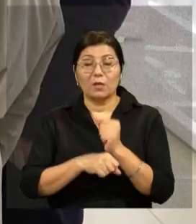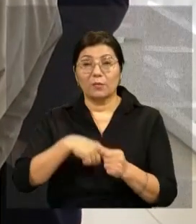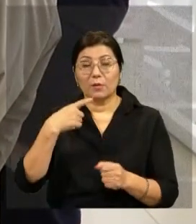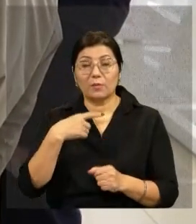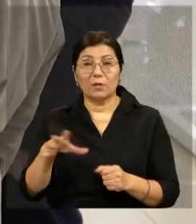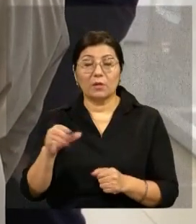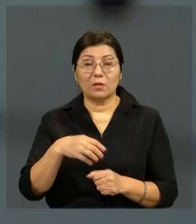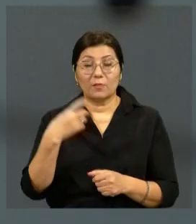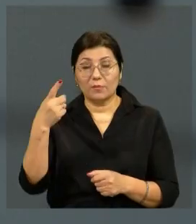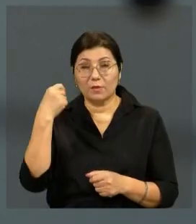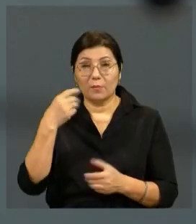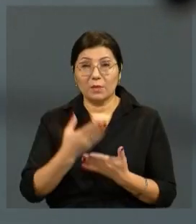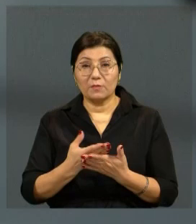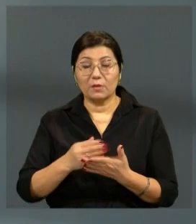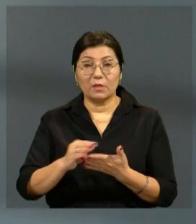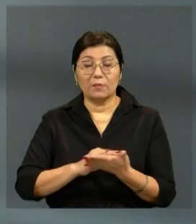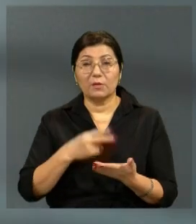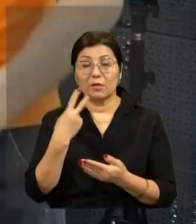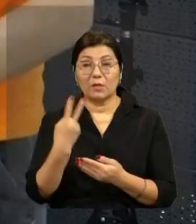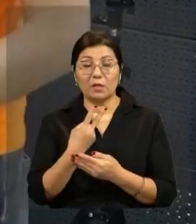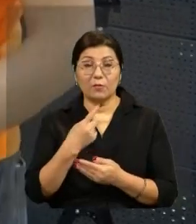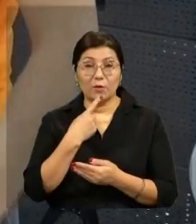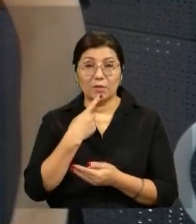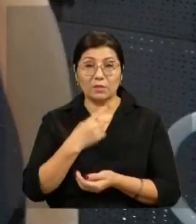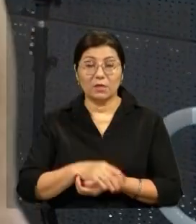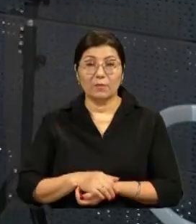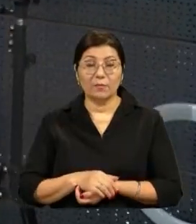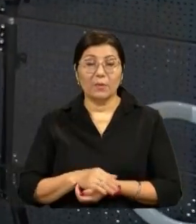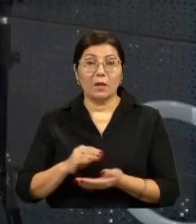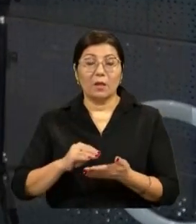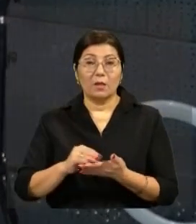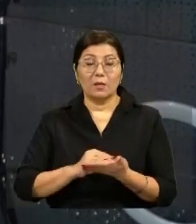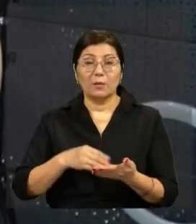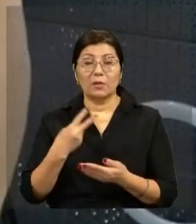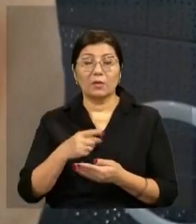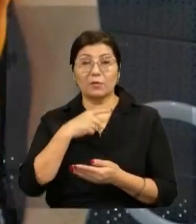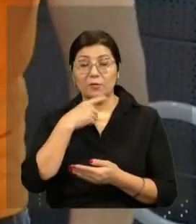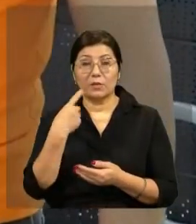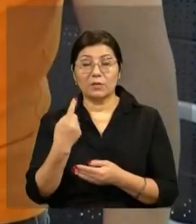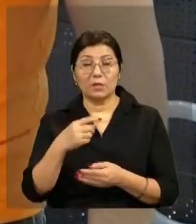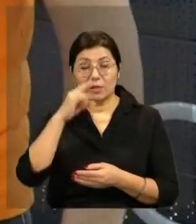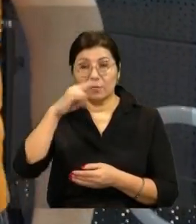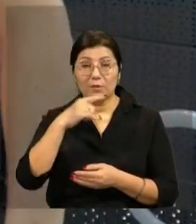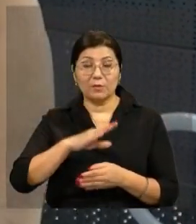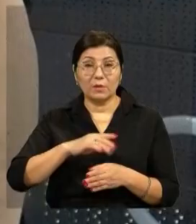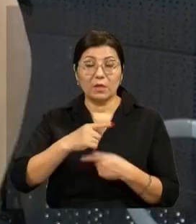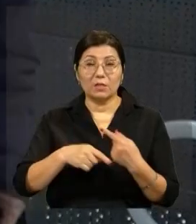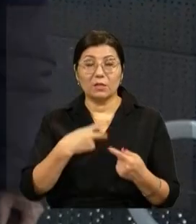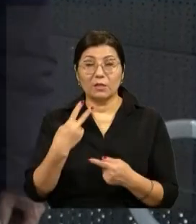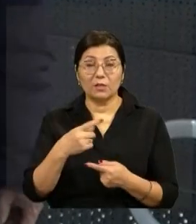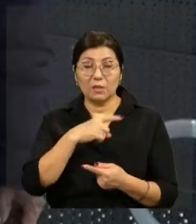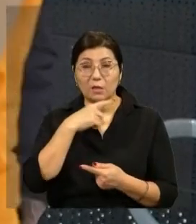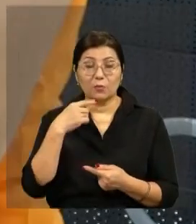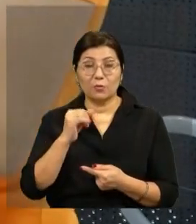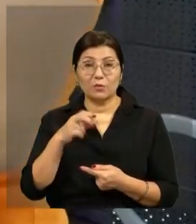вся информация о товаре написана на двух языках. Ценники написаны на двух языках, сначала на казахском, а затем на русском. Информация о